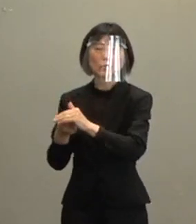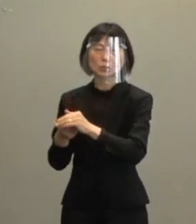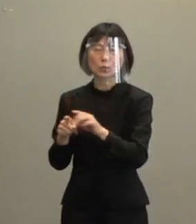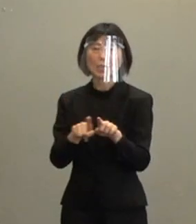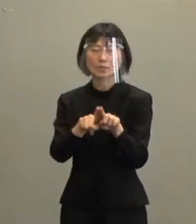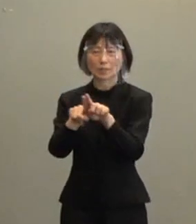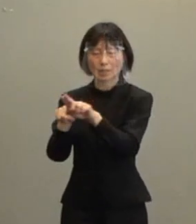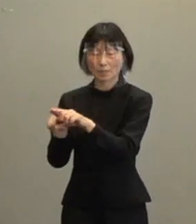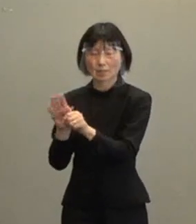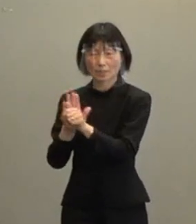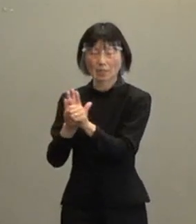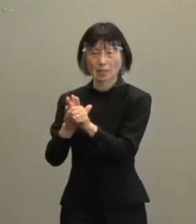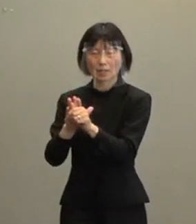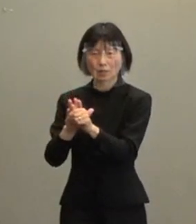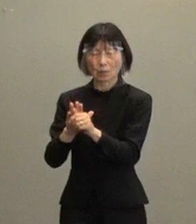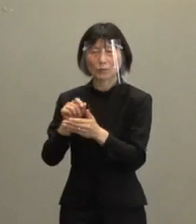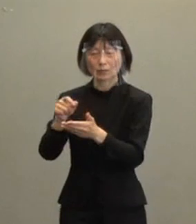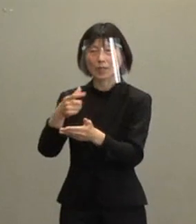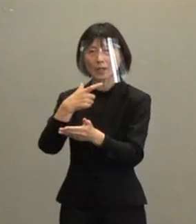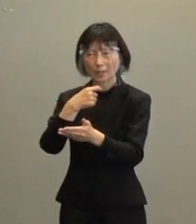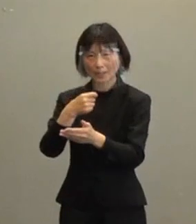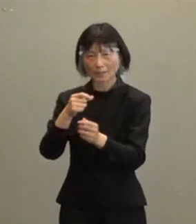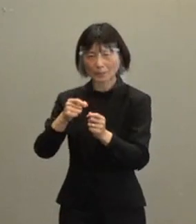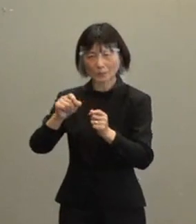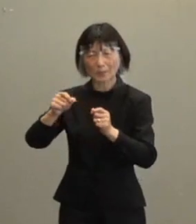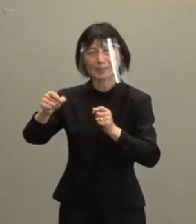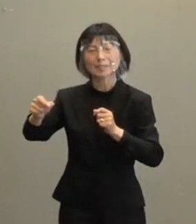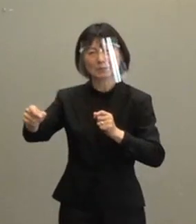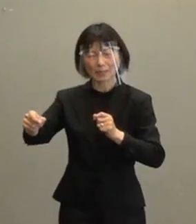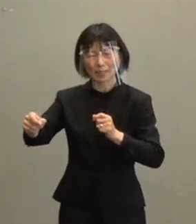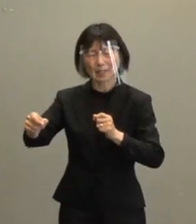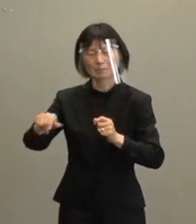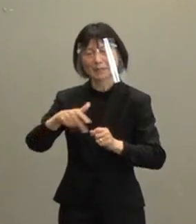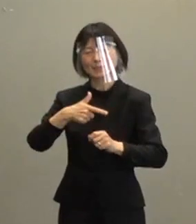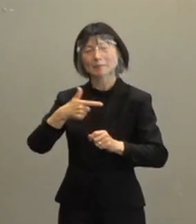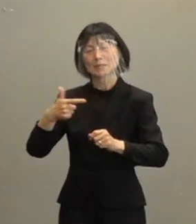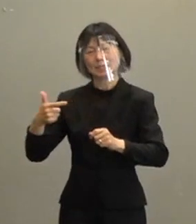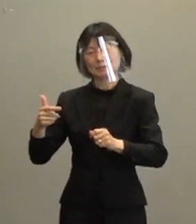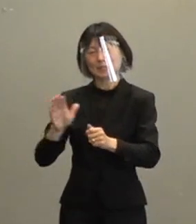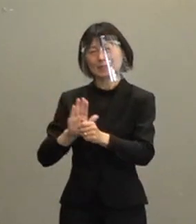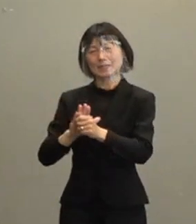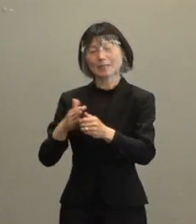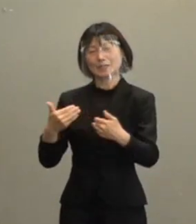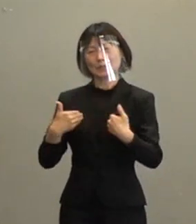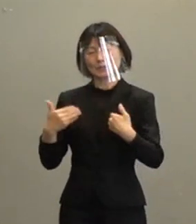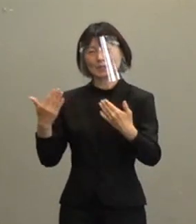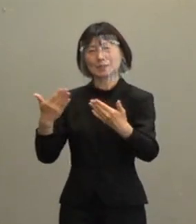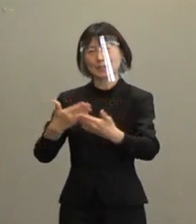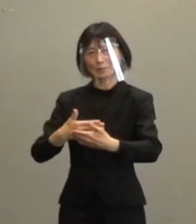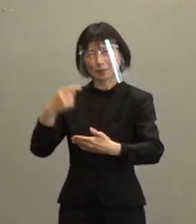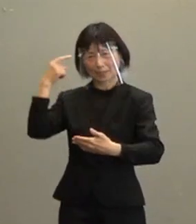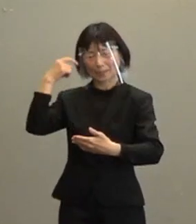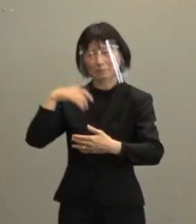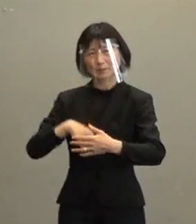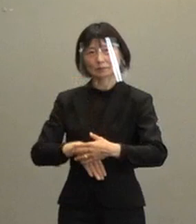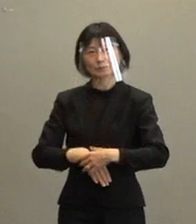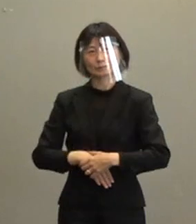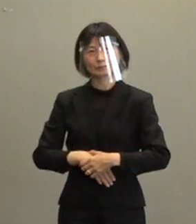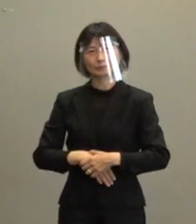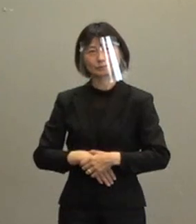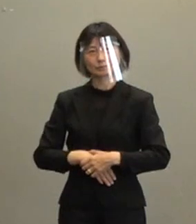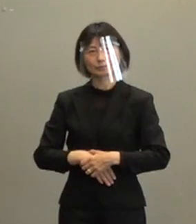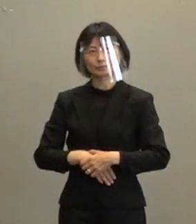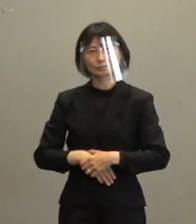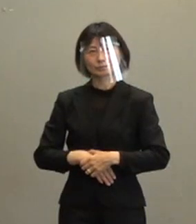届けていきたいというふうに思います。ちょっと長期化してきましたので、またさまざまな支援が必要になってくるだろうというふうに考えています。